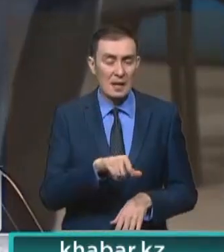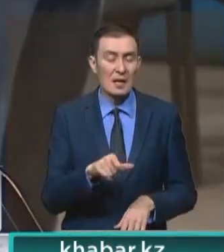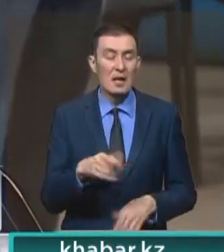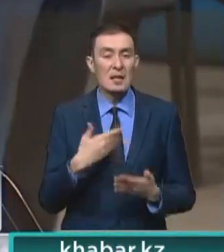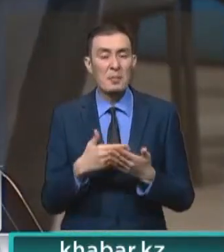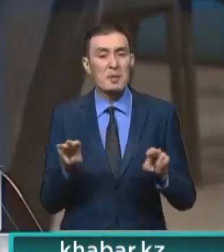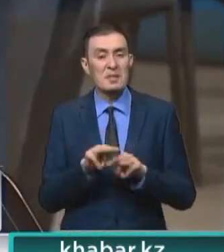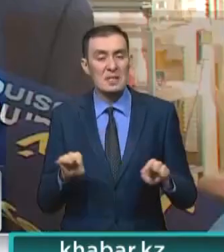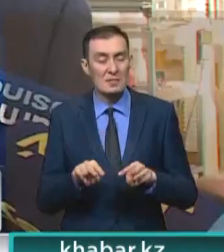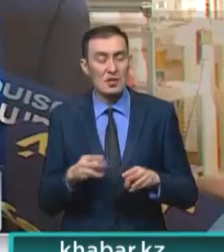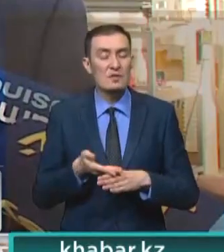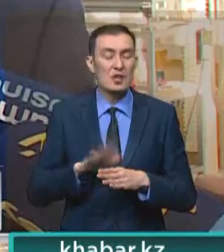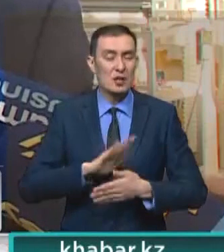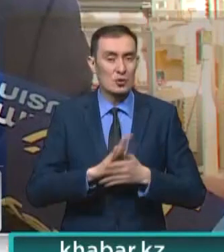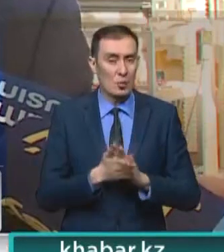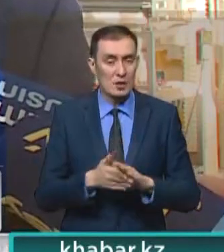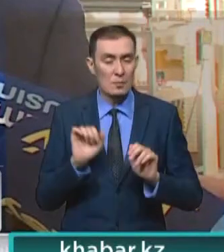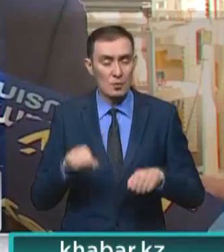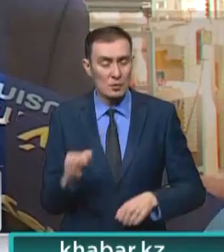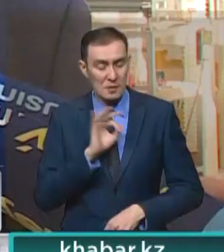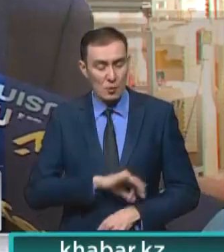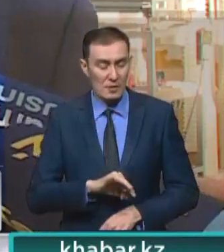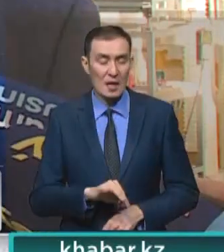Министерства чрезвычайных ситуаций. Ну и еще самое важное, это